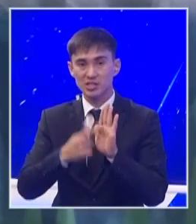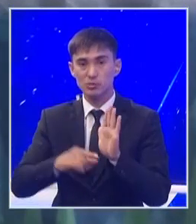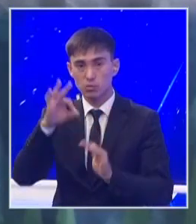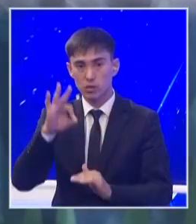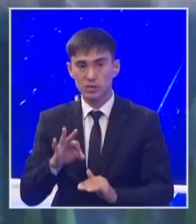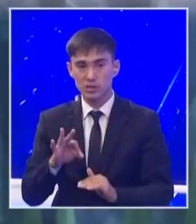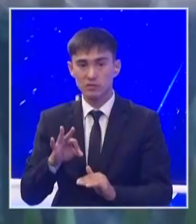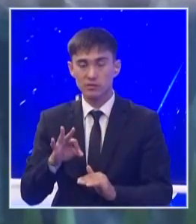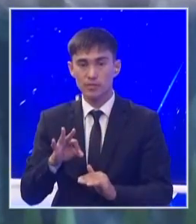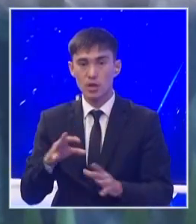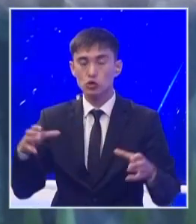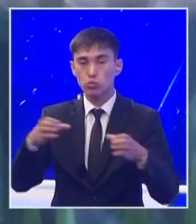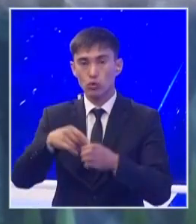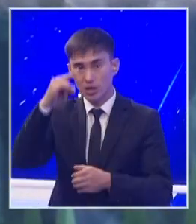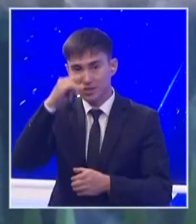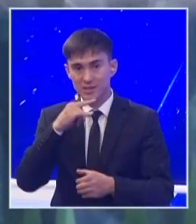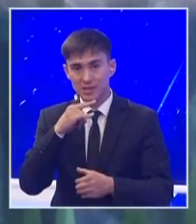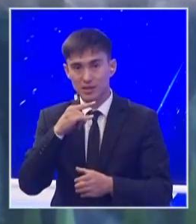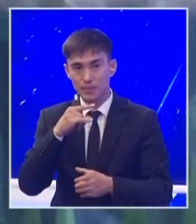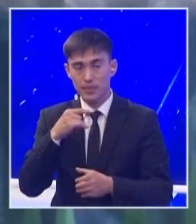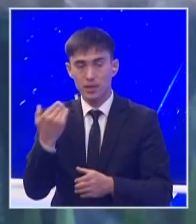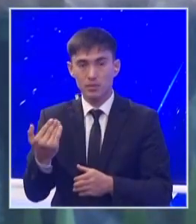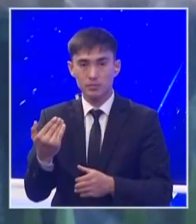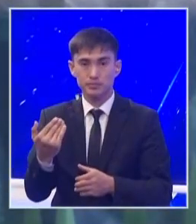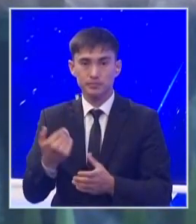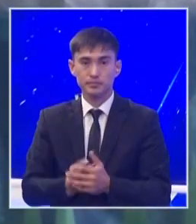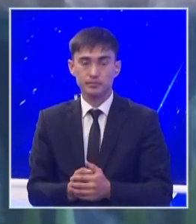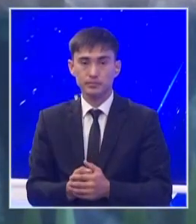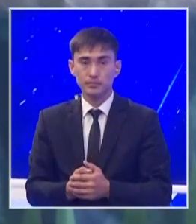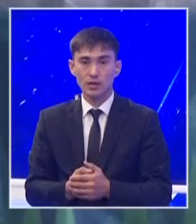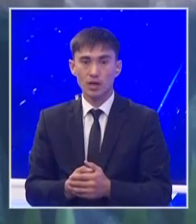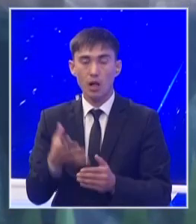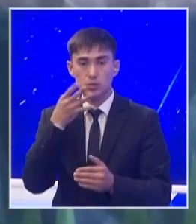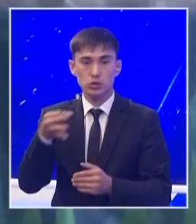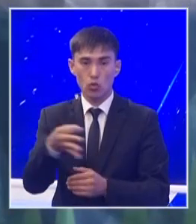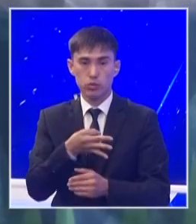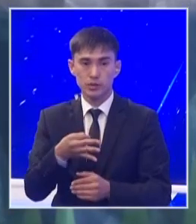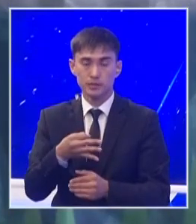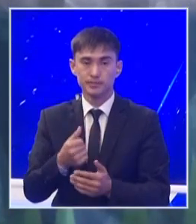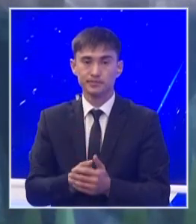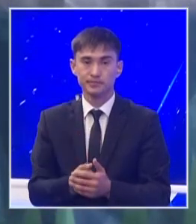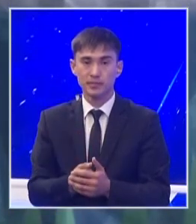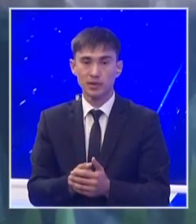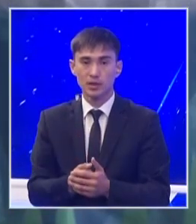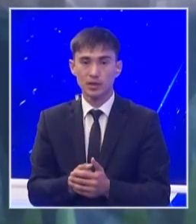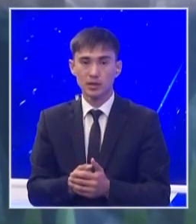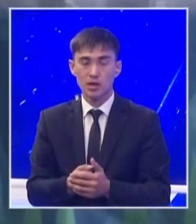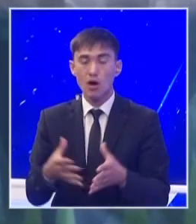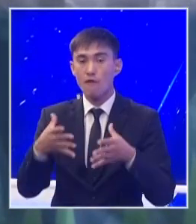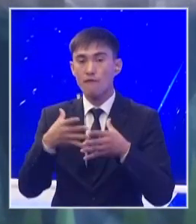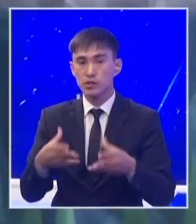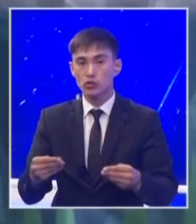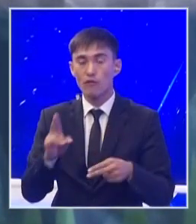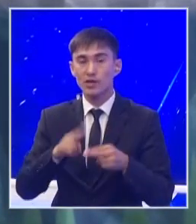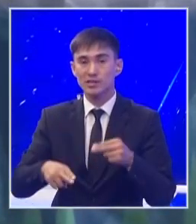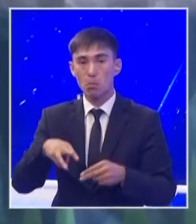60-70% сборной Казахстана именно воспитанники Алматинской области. Весной, в